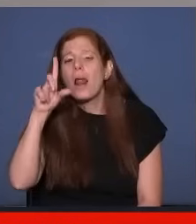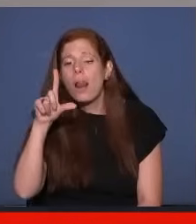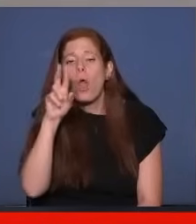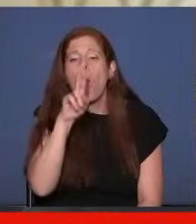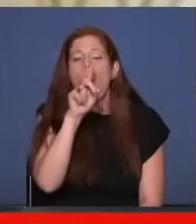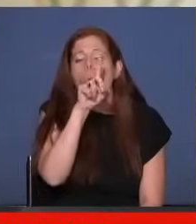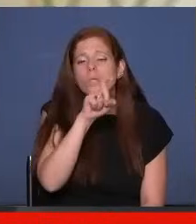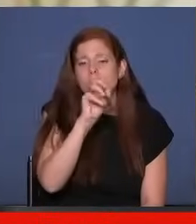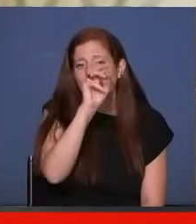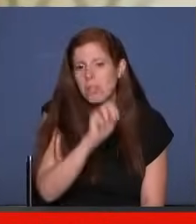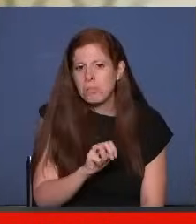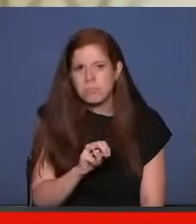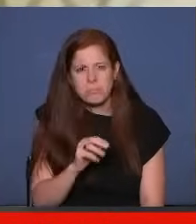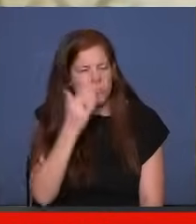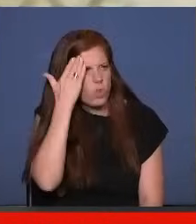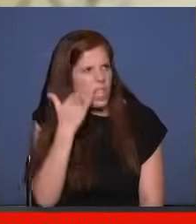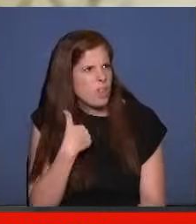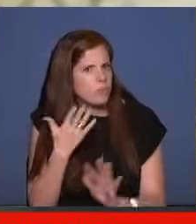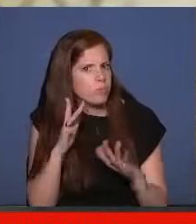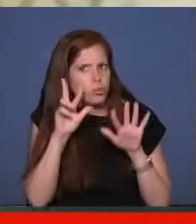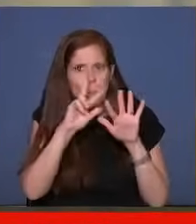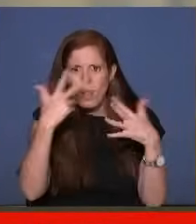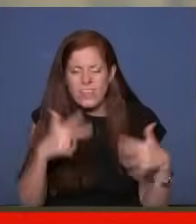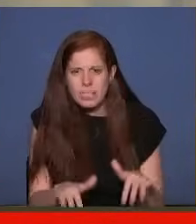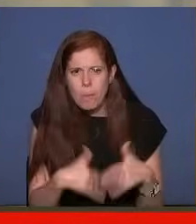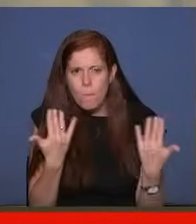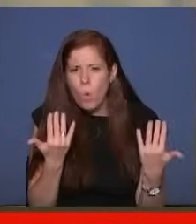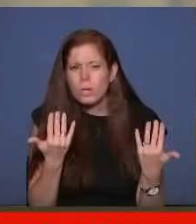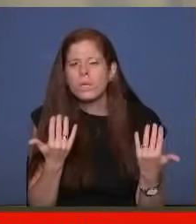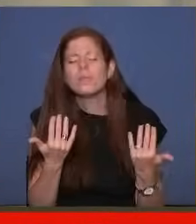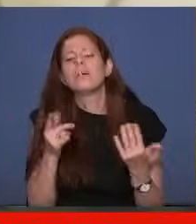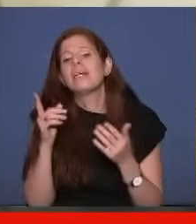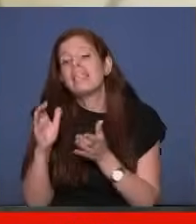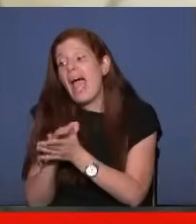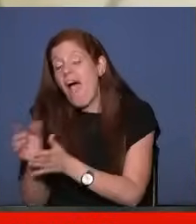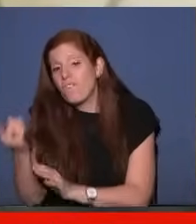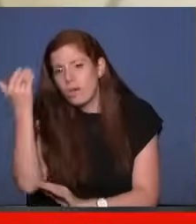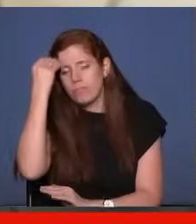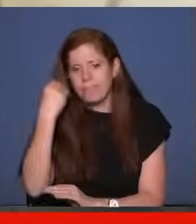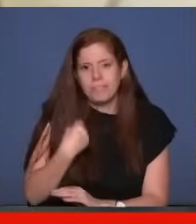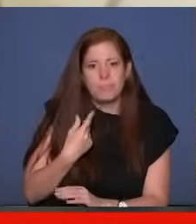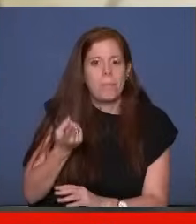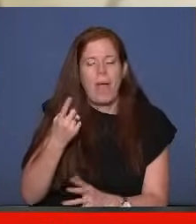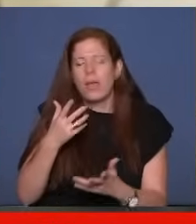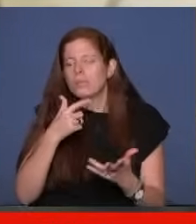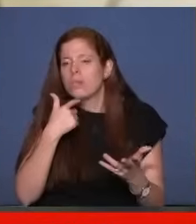לנו ממש בסביבות 8:30 בבוקר, דרך חבר. מאז היינו